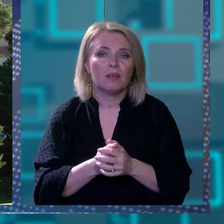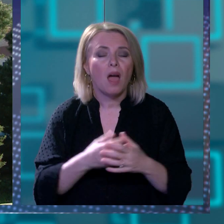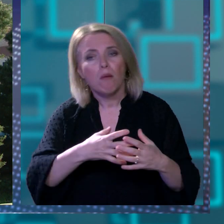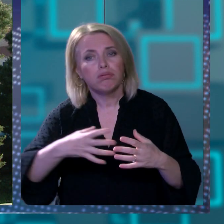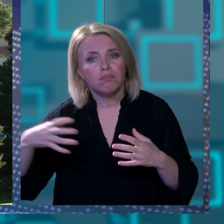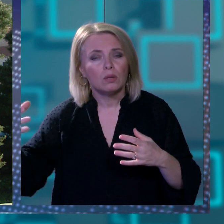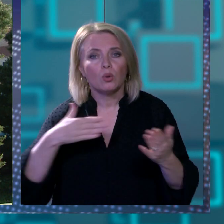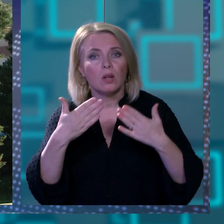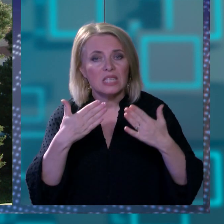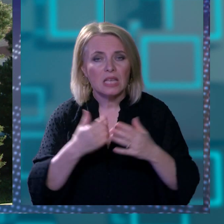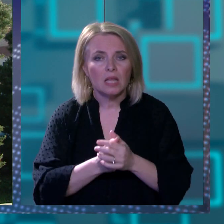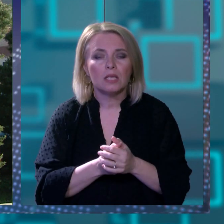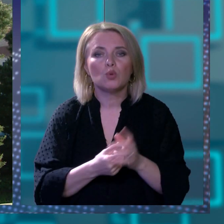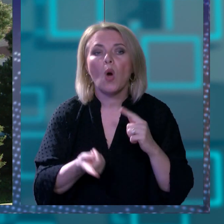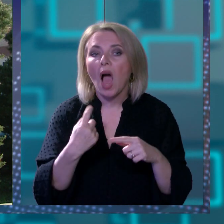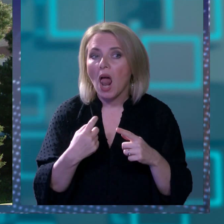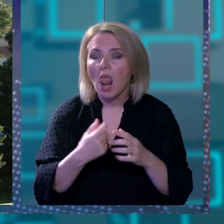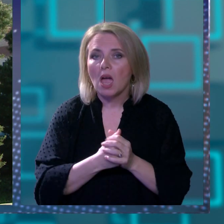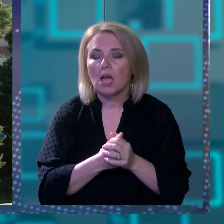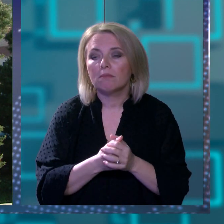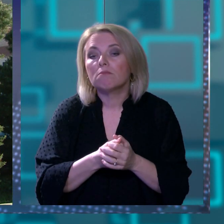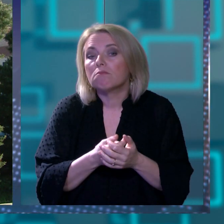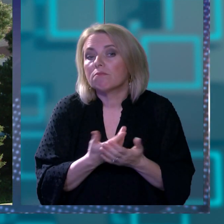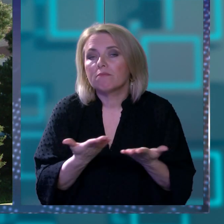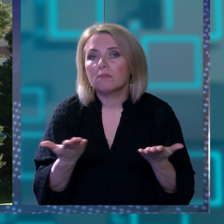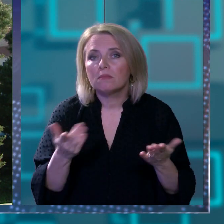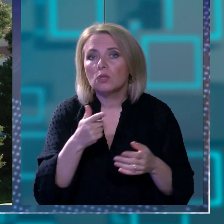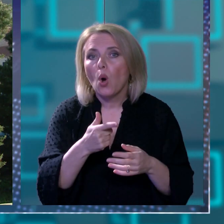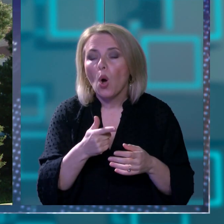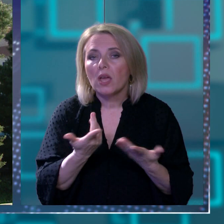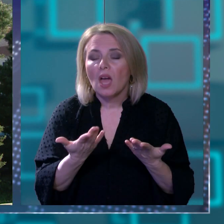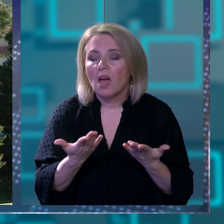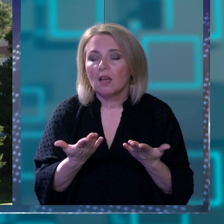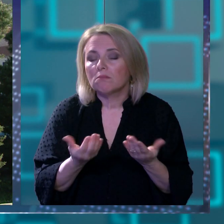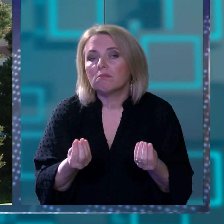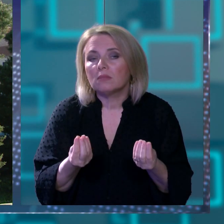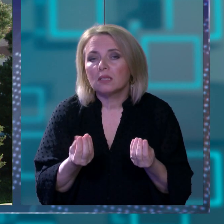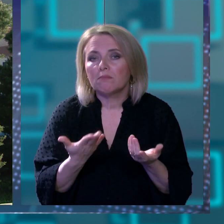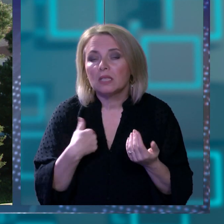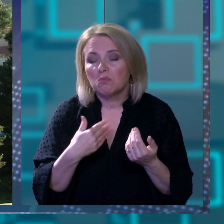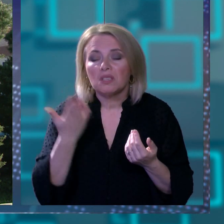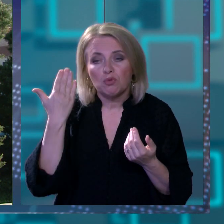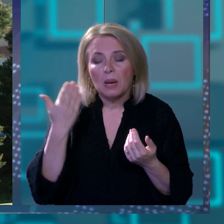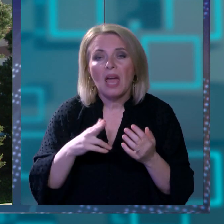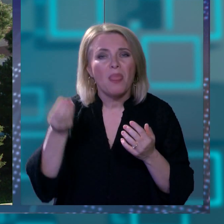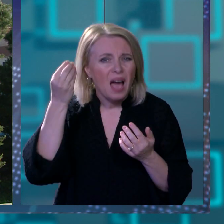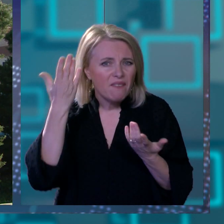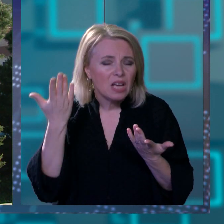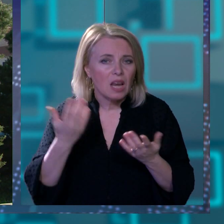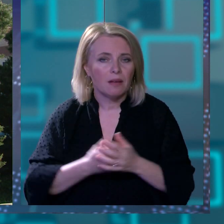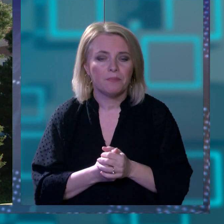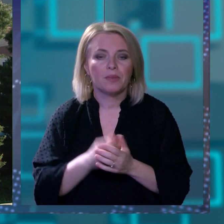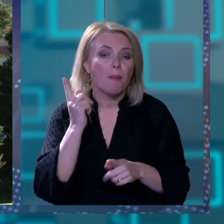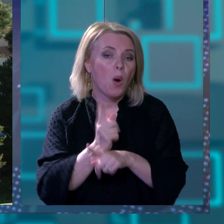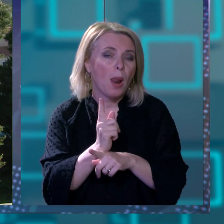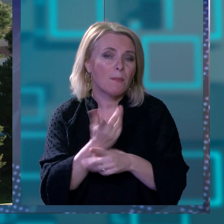Malo je produljilo sjednicu, međutim, to je način na koji smo se navikli, a i moramo se